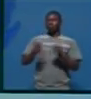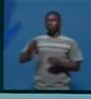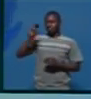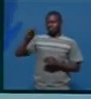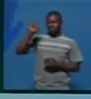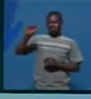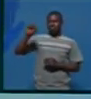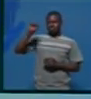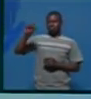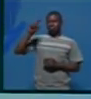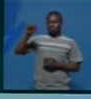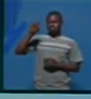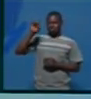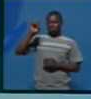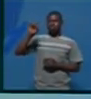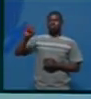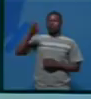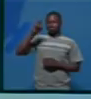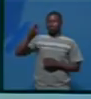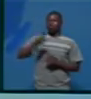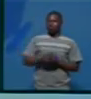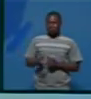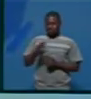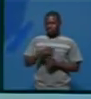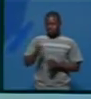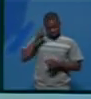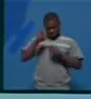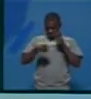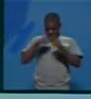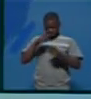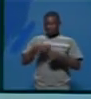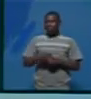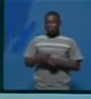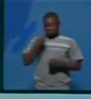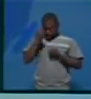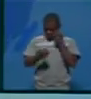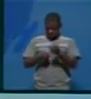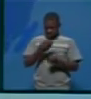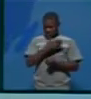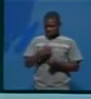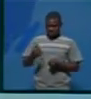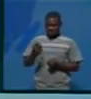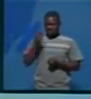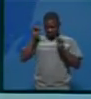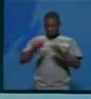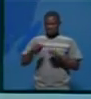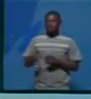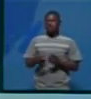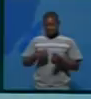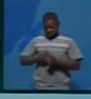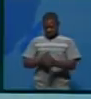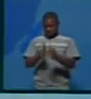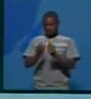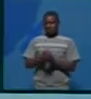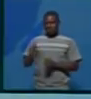infirmières et obstétricales. Infirmiers, sages-femmes et maïeuticiens donc pourront suivre en mode alternance ces modules pour